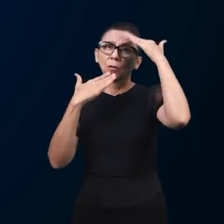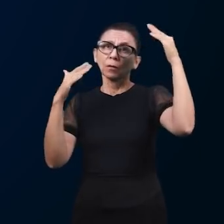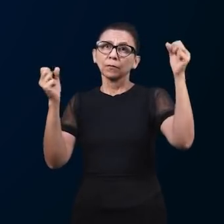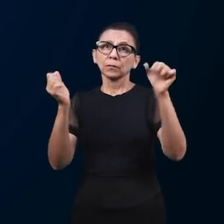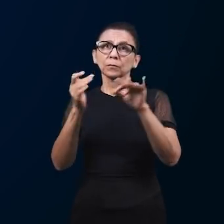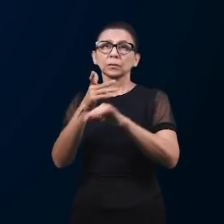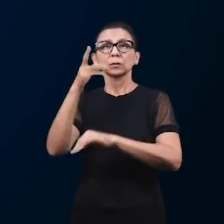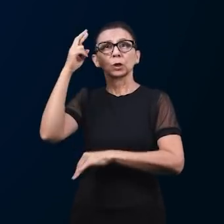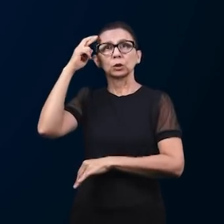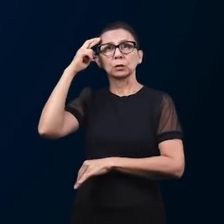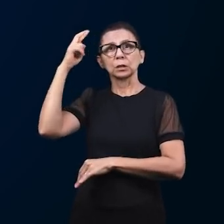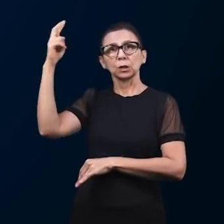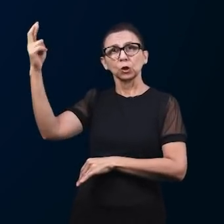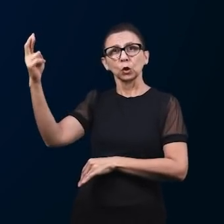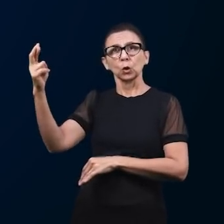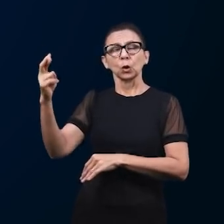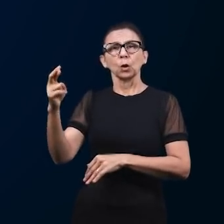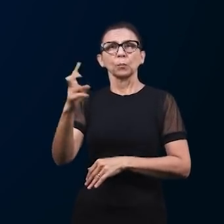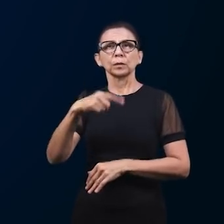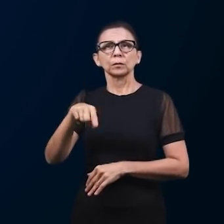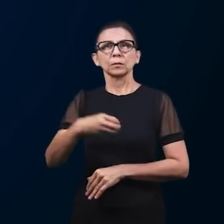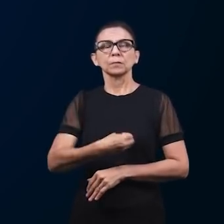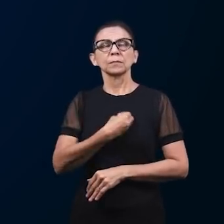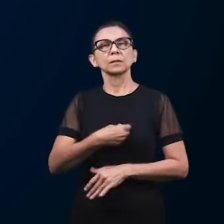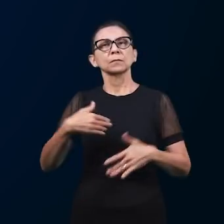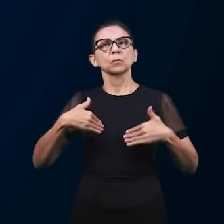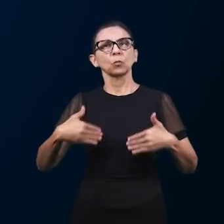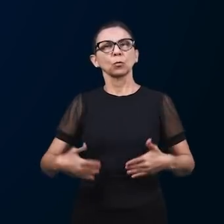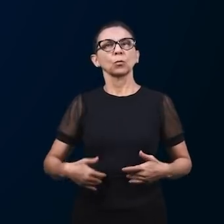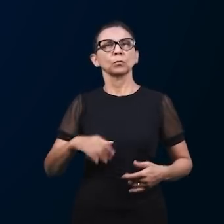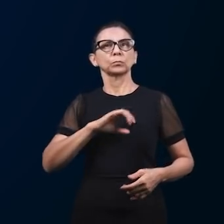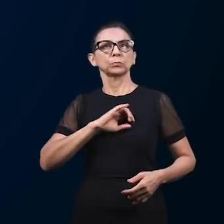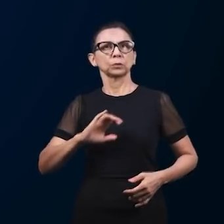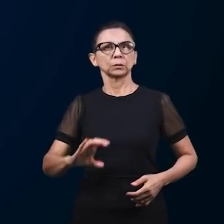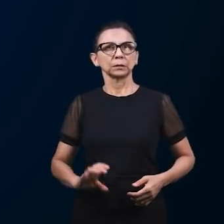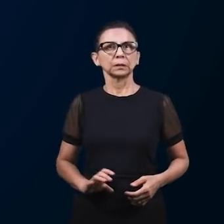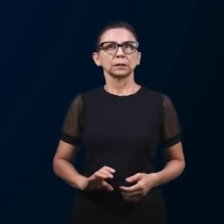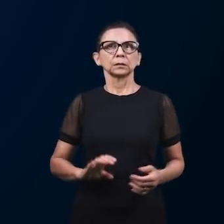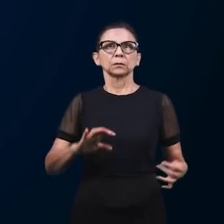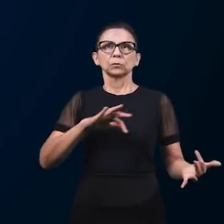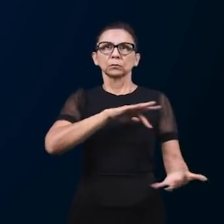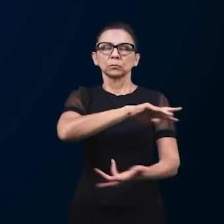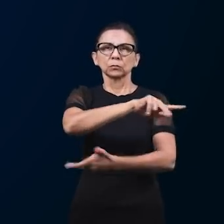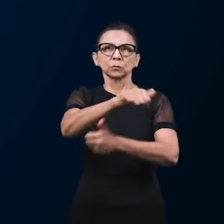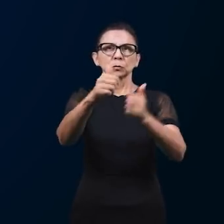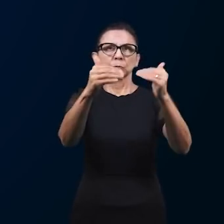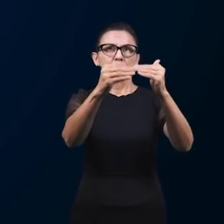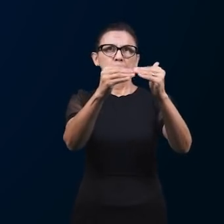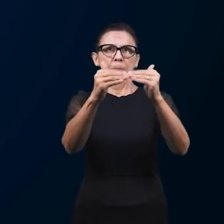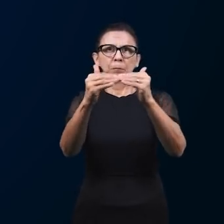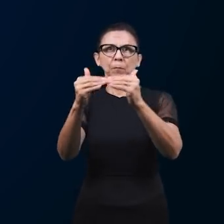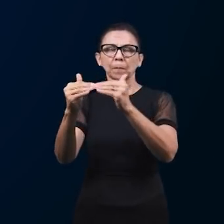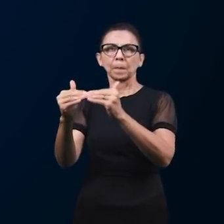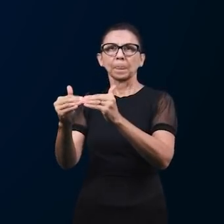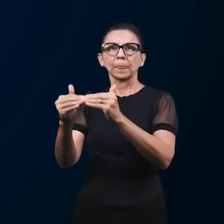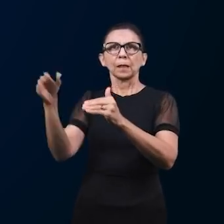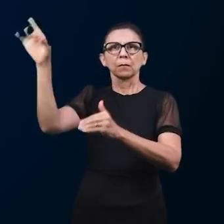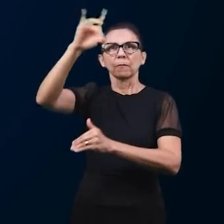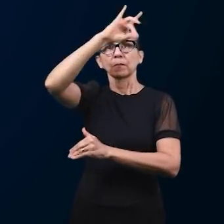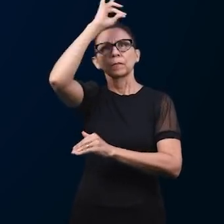Så vi lovpriser Gud for Jesu legeme, og vi lovpriser Gud for den nåden som han